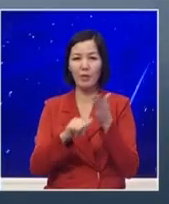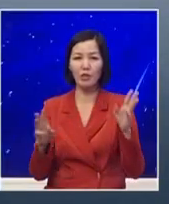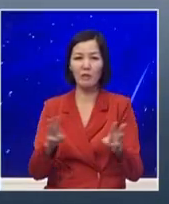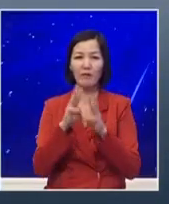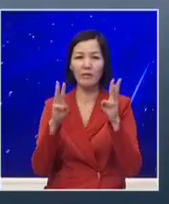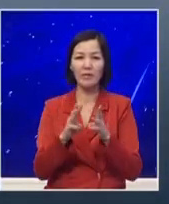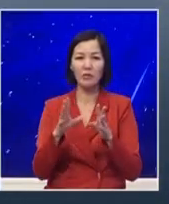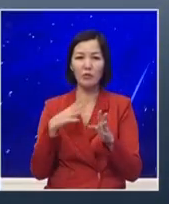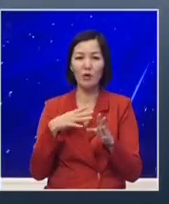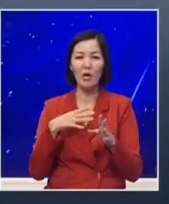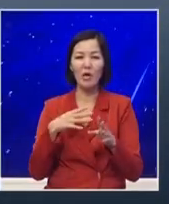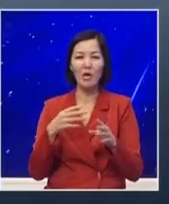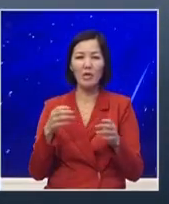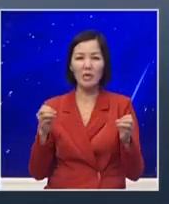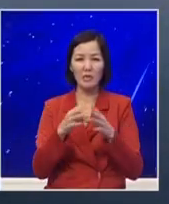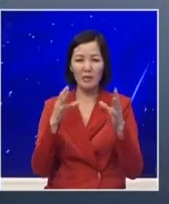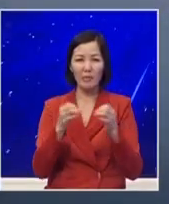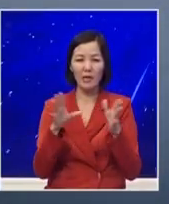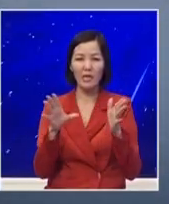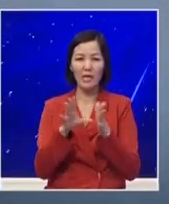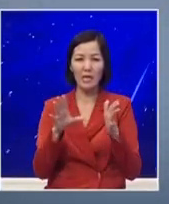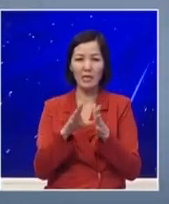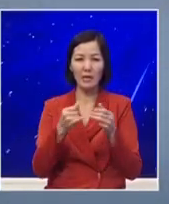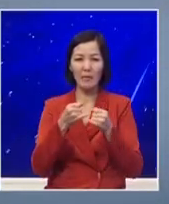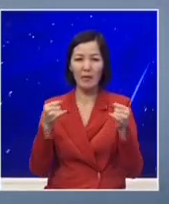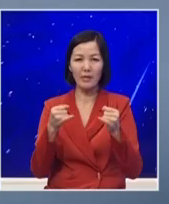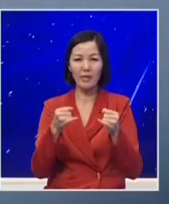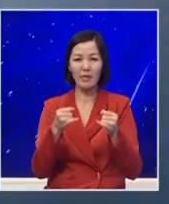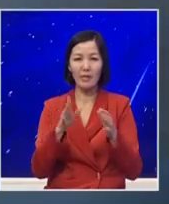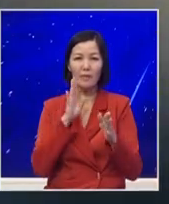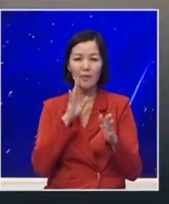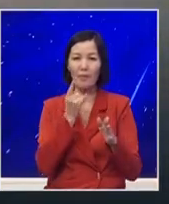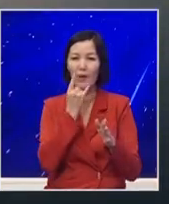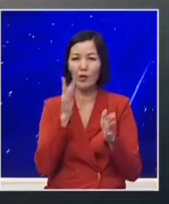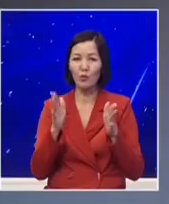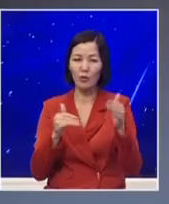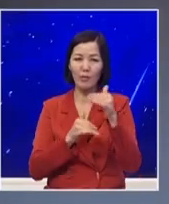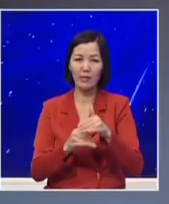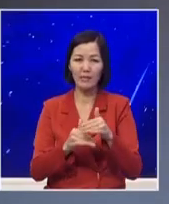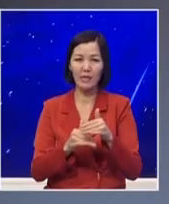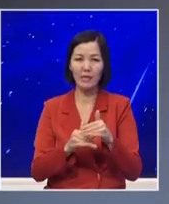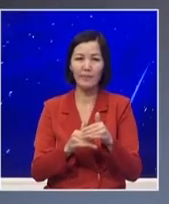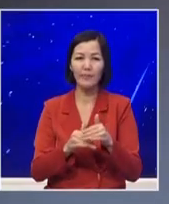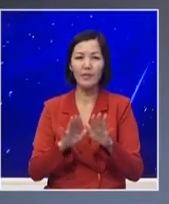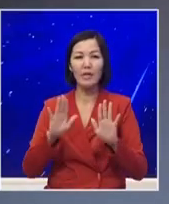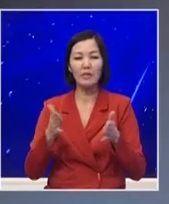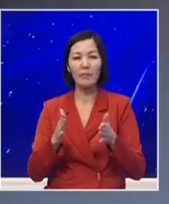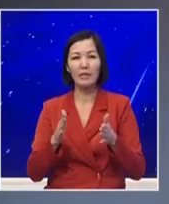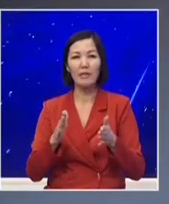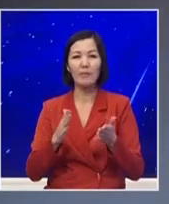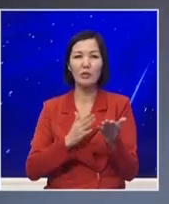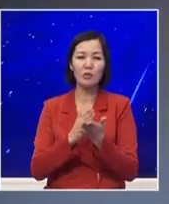возгорания послужило короткое замыкание электропроводки в моторном отсеке. По этому случаю департамент чрезвычайной